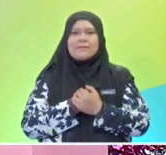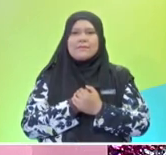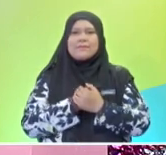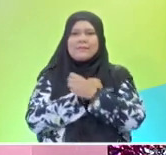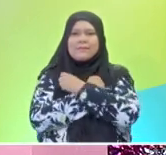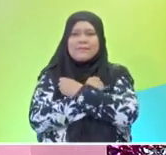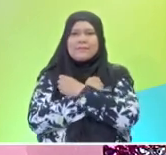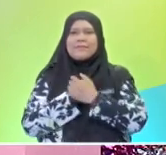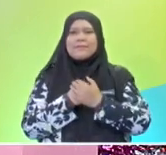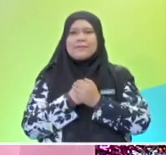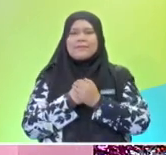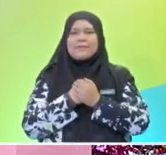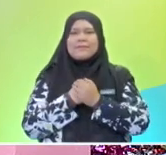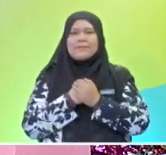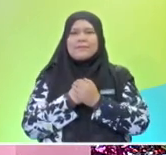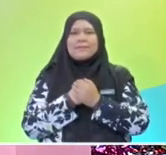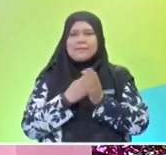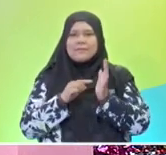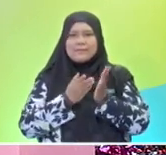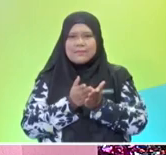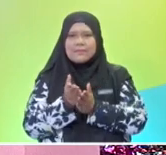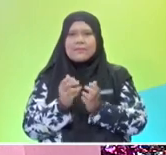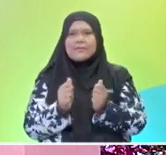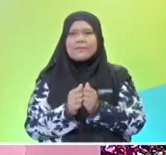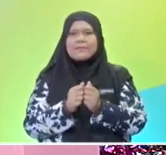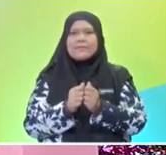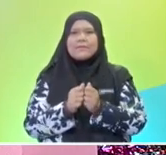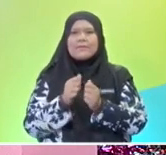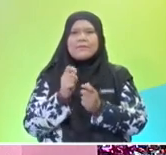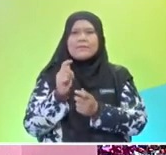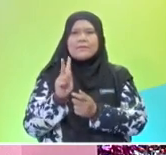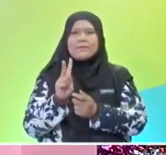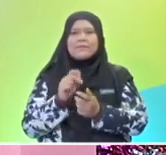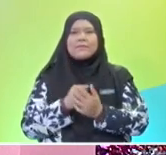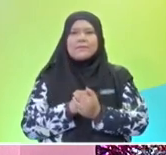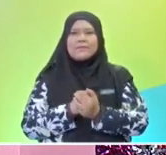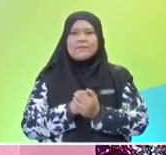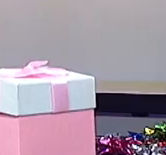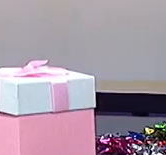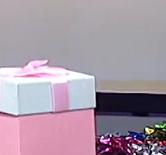berehat. Tetapi jangan ke mana-mana, terus bersama kami di Didik TV KPM.